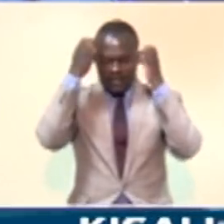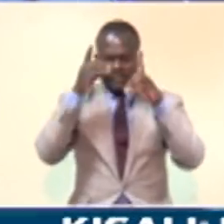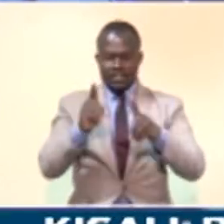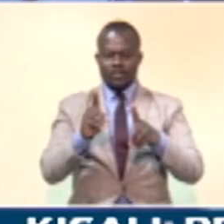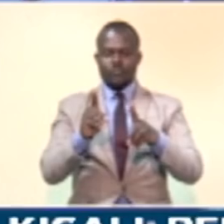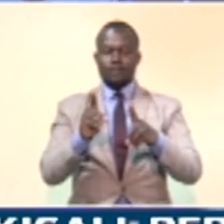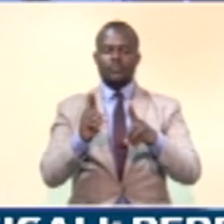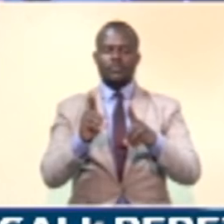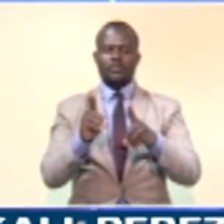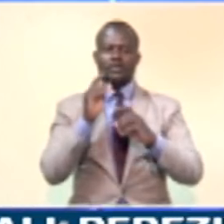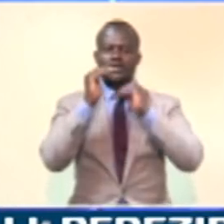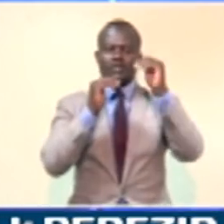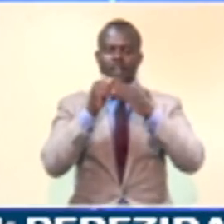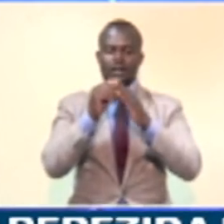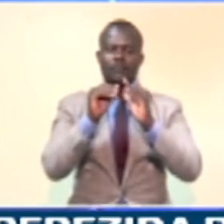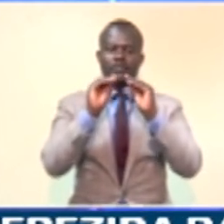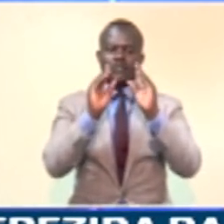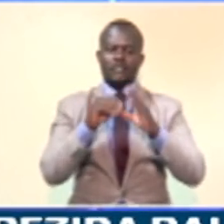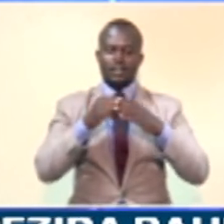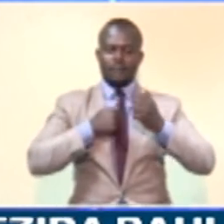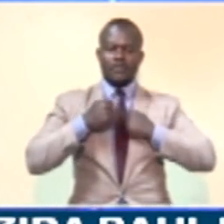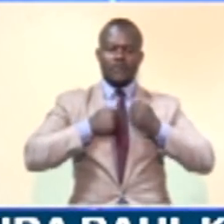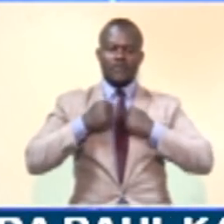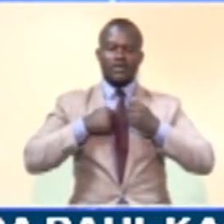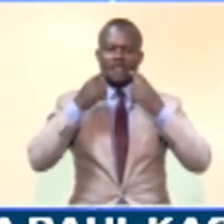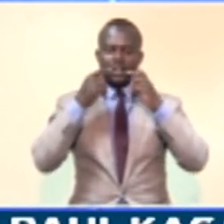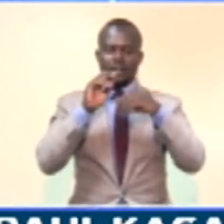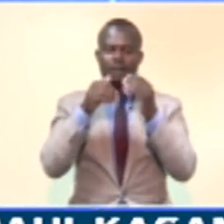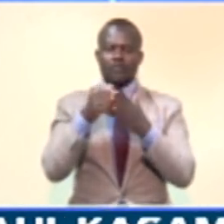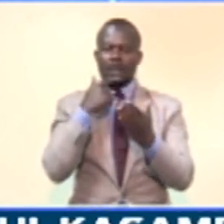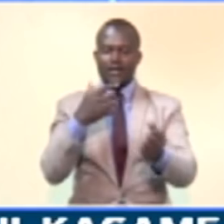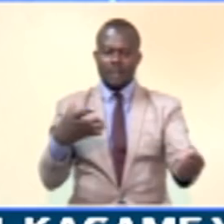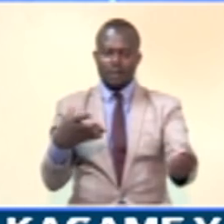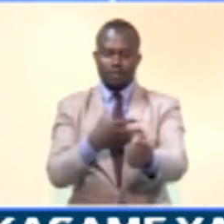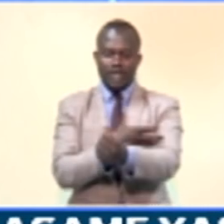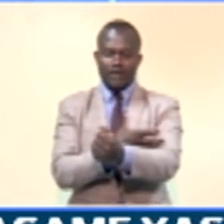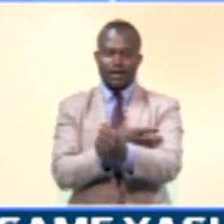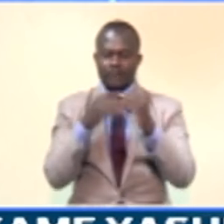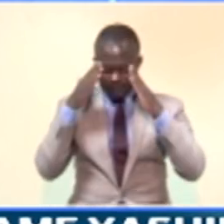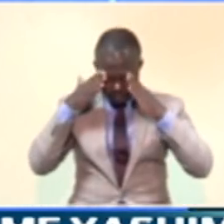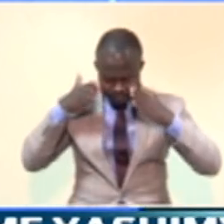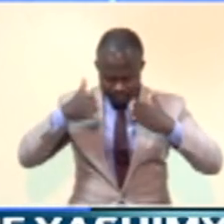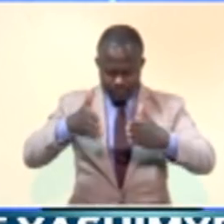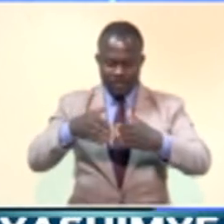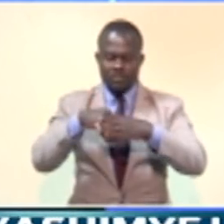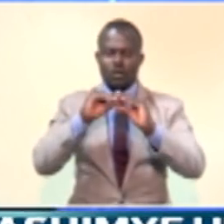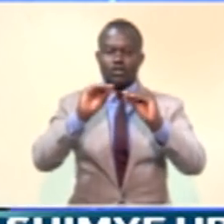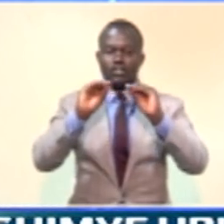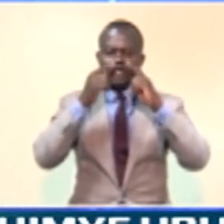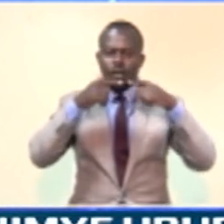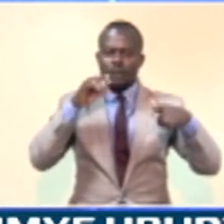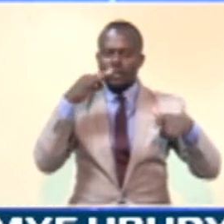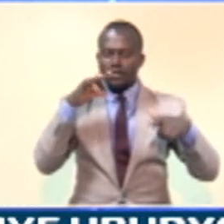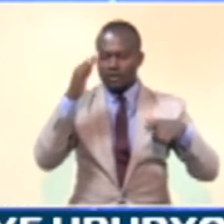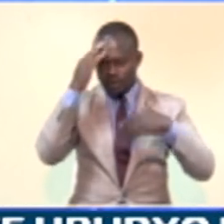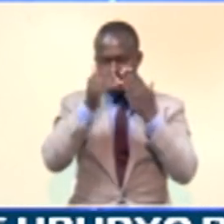mu burezi nibyo inzego z'uburezi mu Rwanda ziravuga ko hari imbaraga zashyizemo kwigisha ururimi rw'Igifaransa dore ko hari